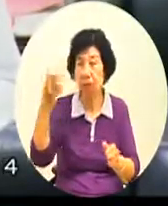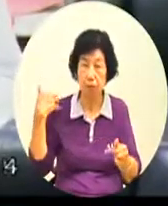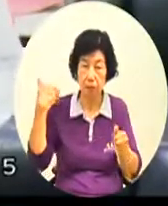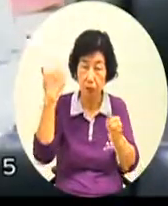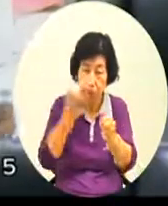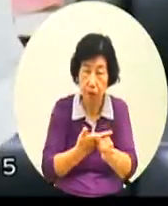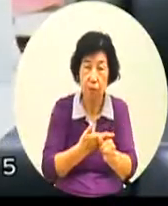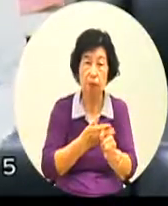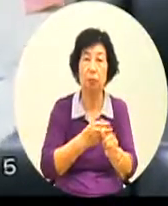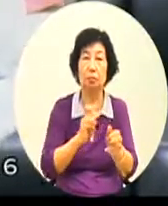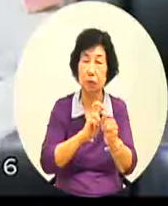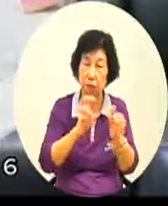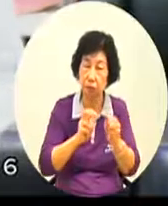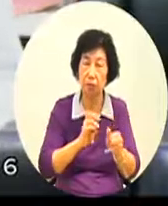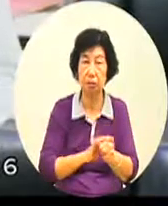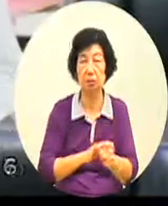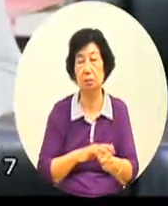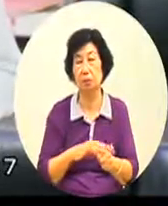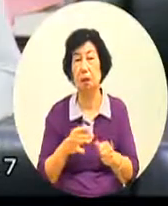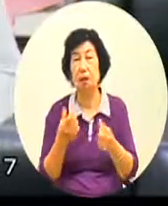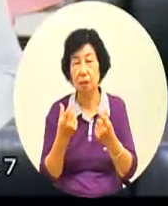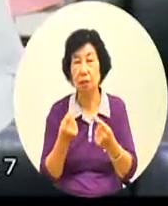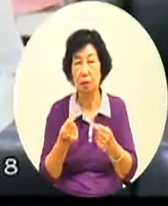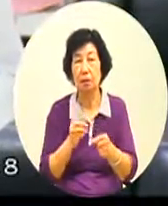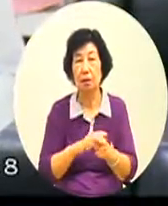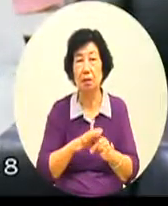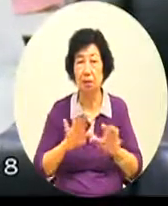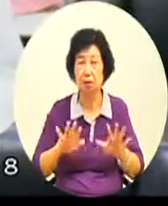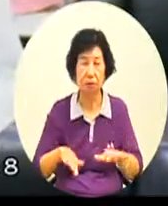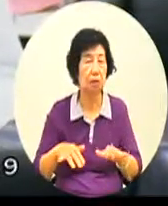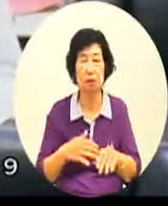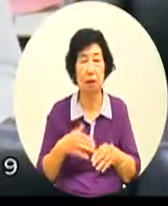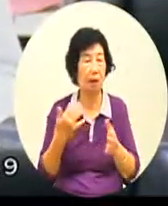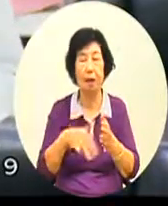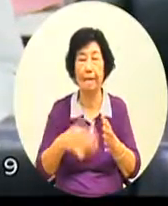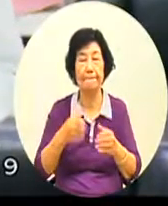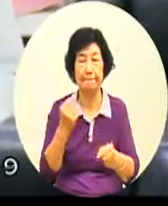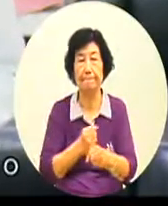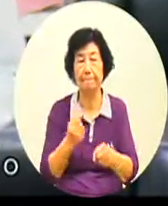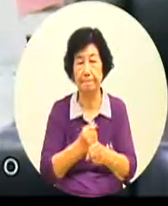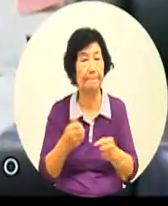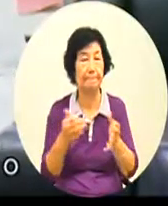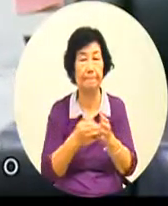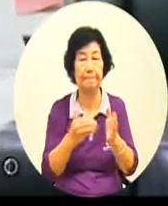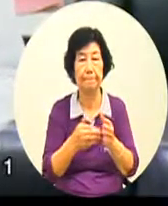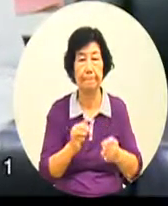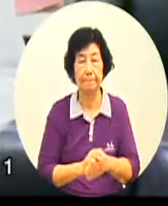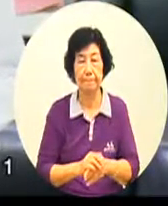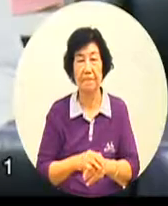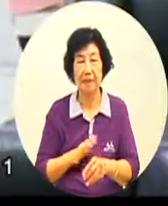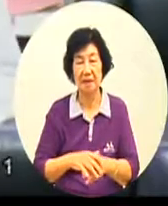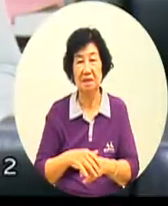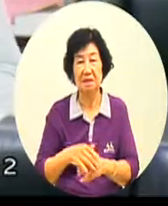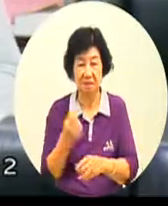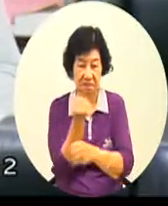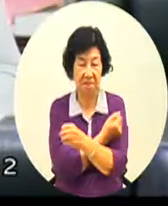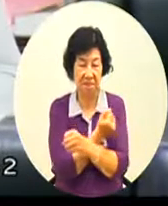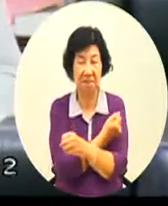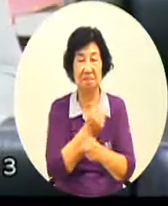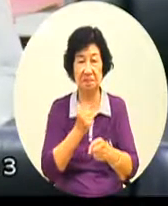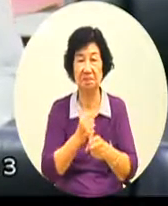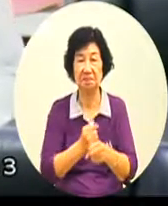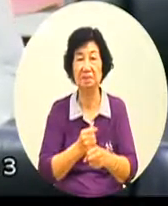前我们还是没有达到就对了， 还没有、 还要继续加油。 当然当然、 这 是一个还蛮艰困的工作，但是我们持续努